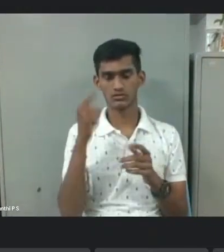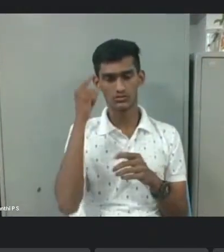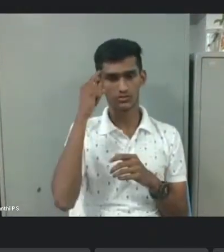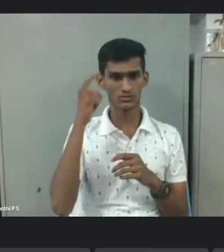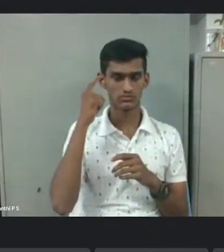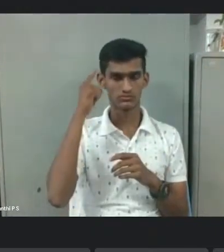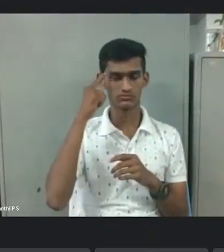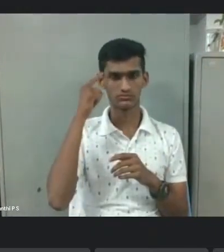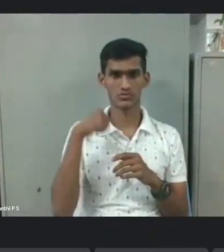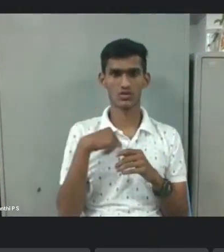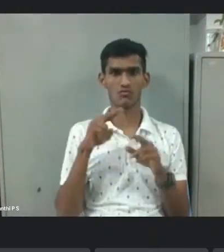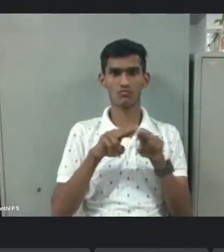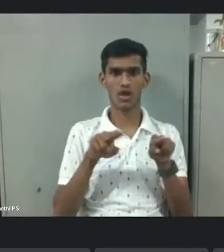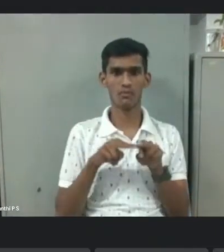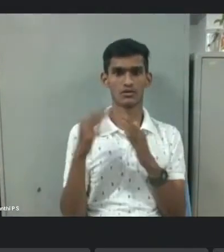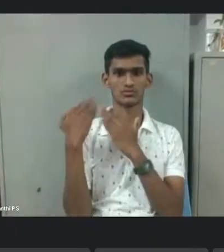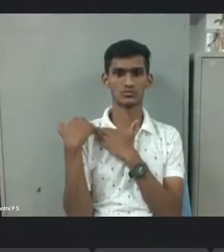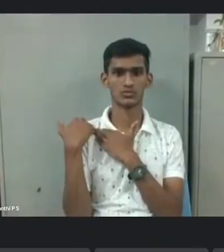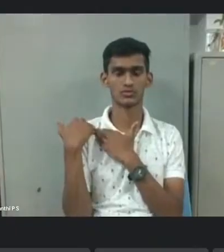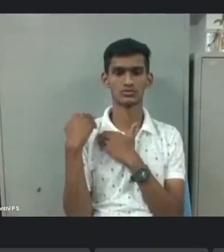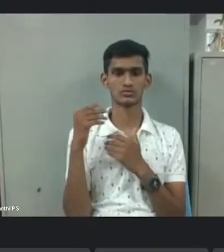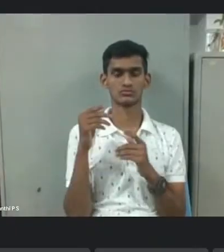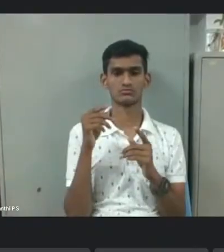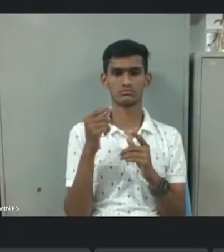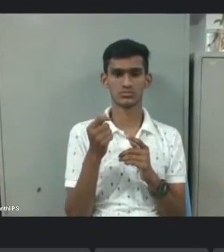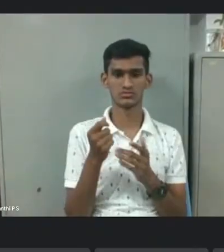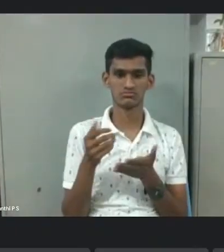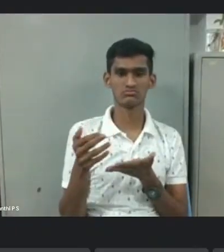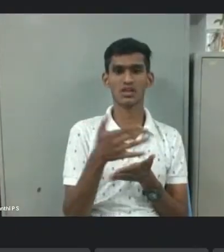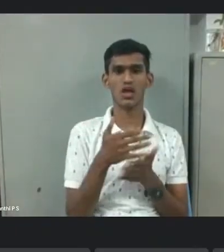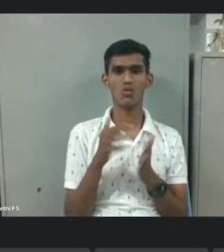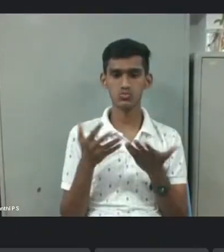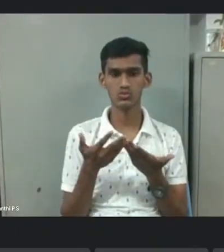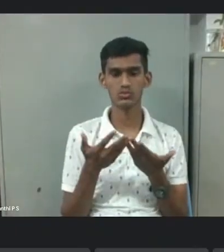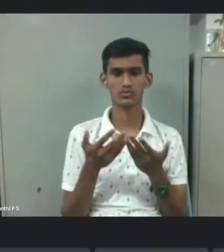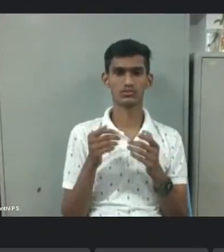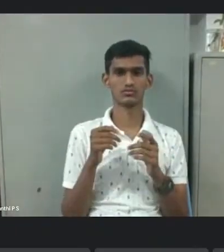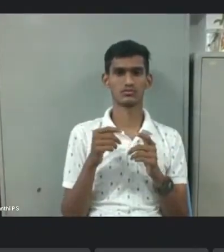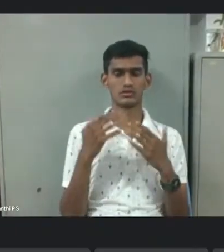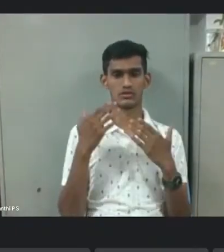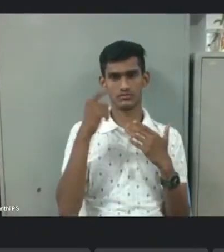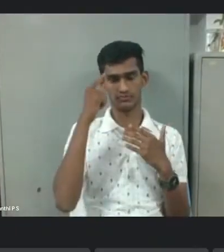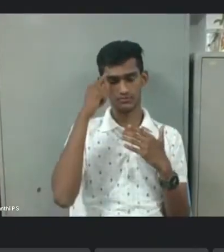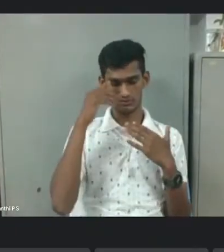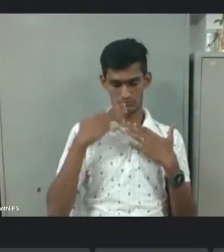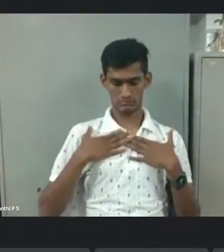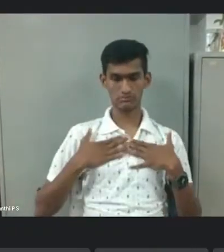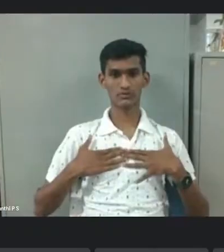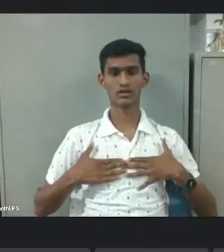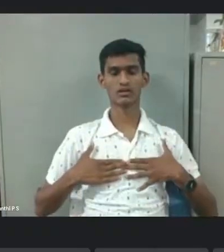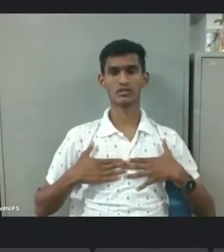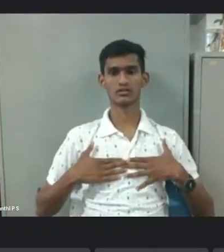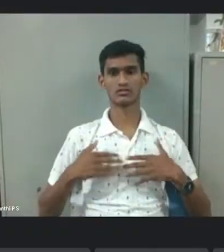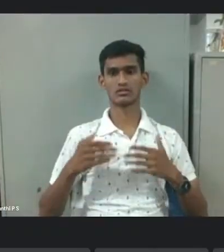ഗൃഹനാഥനാണ്, വരുമാനം കൊണ്ടുവരുന്നത് അദ്ദേഹമാണ്. അപ്പോൾ ഏറ്റവും കൂടുതൽ ശാരീരികമായിട്ടുള്ള ബുദ്ധിമുട്ടിനേക്കാൾ കൂടുതൽ